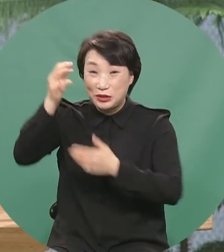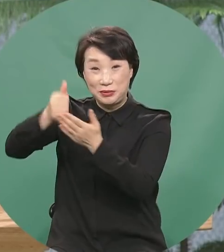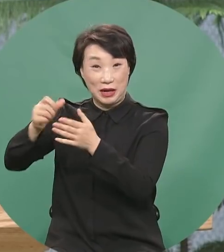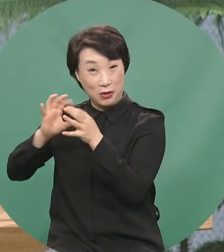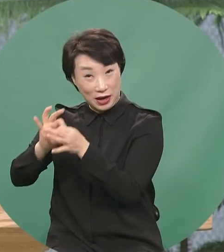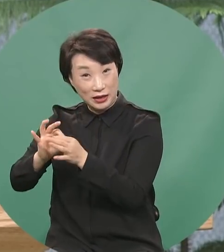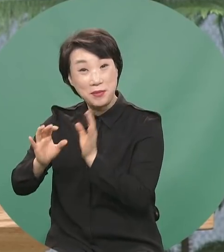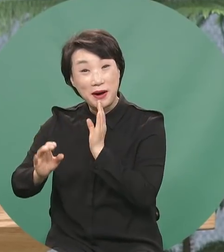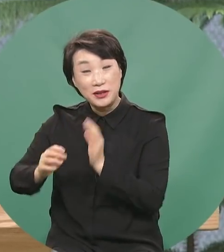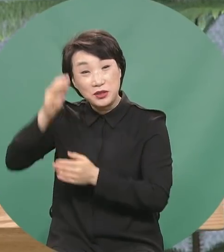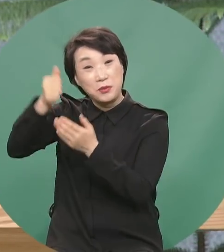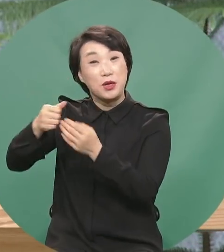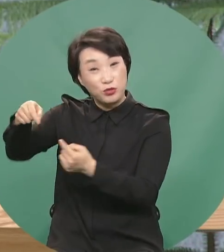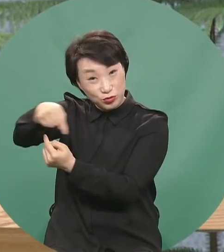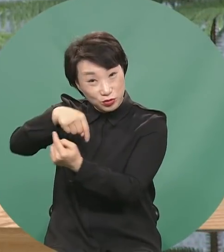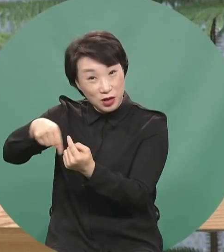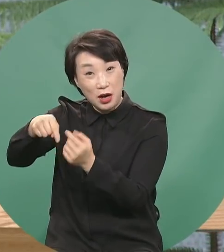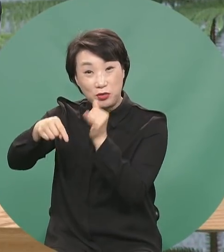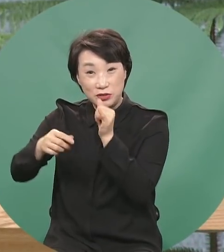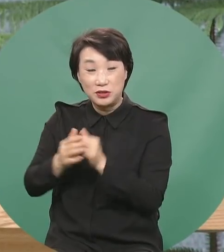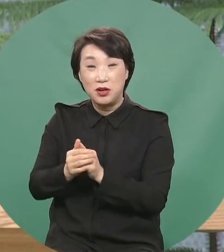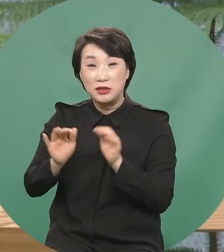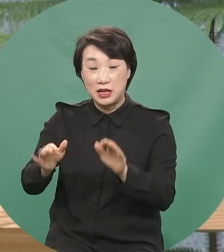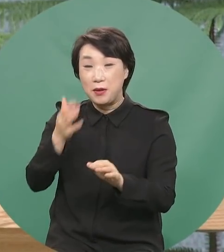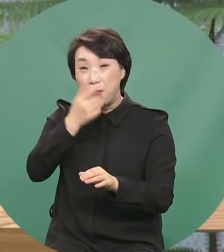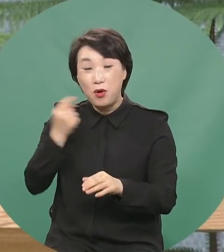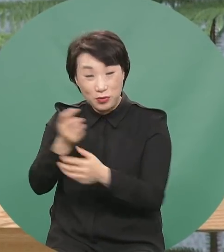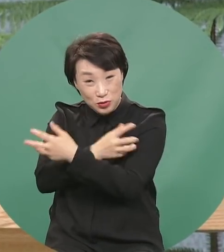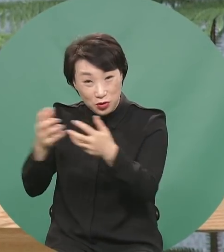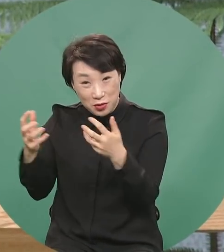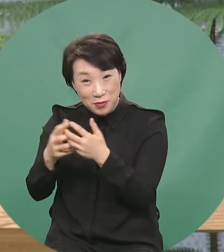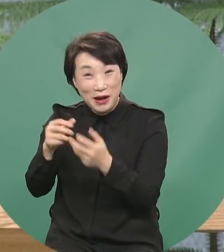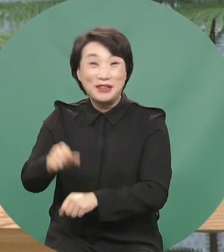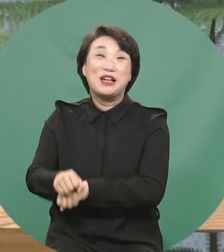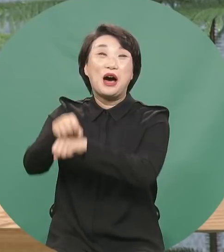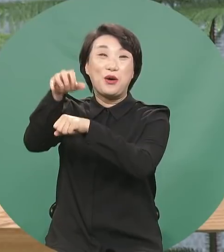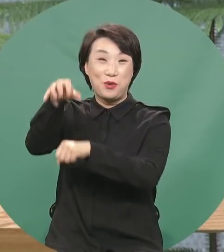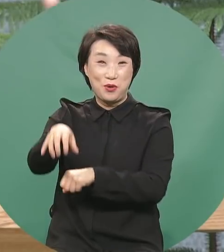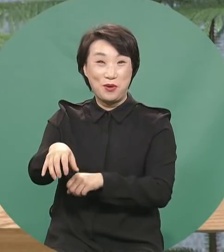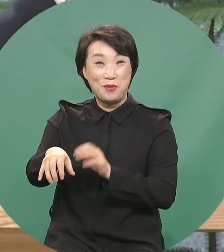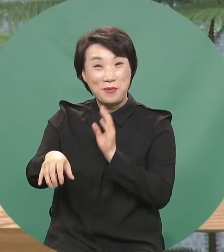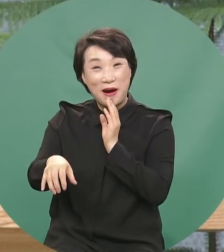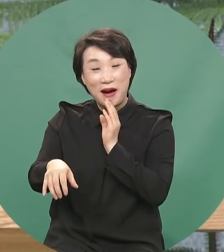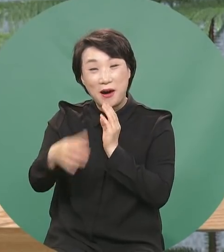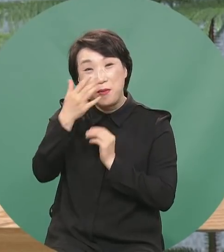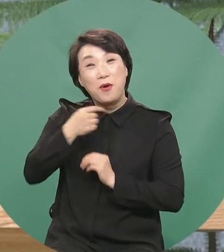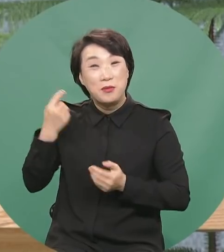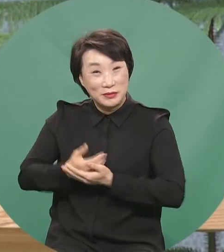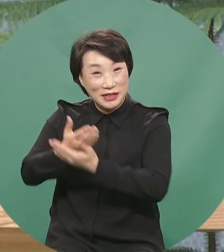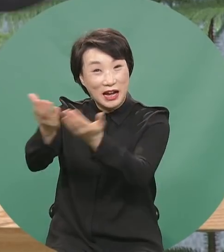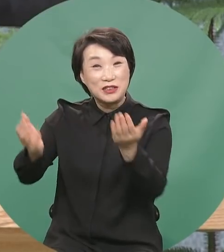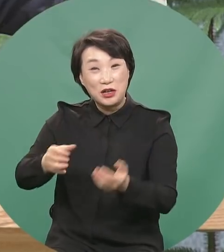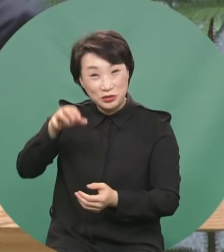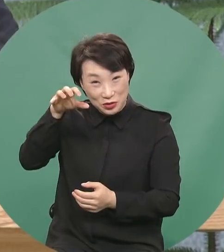성령이 운영하는 것이요 복음이 가득한 창고요 복음을